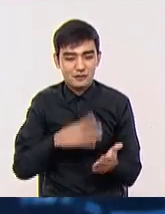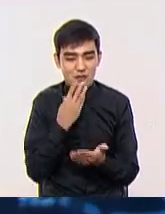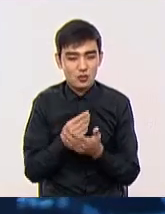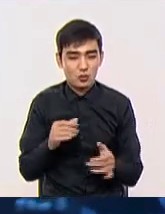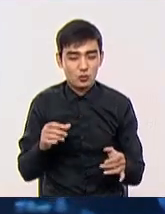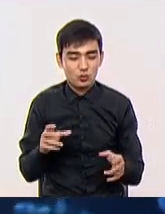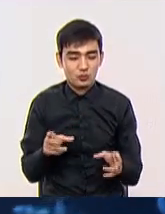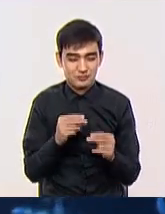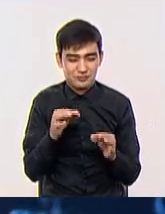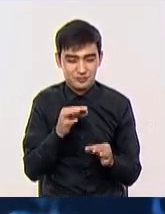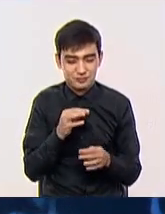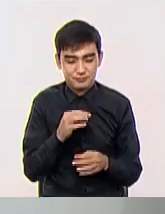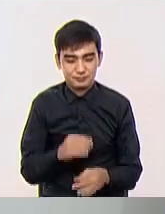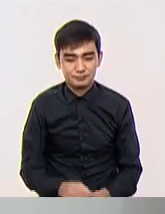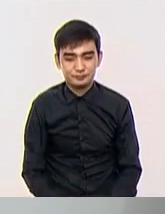Наш следующий материал.